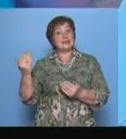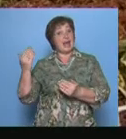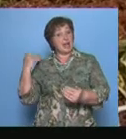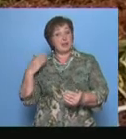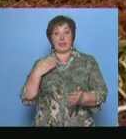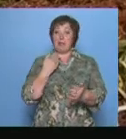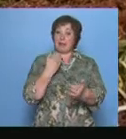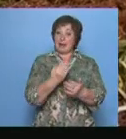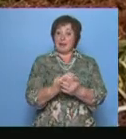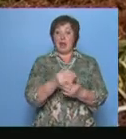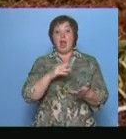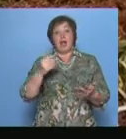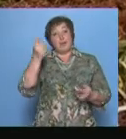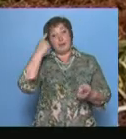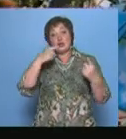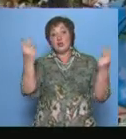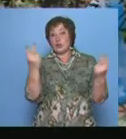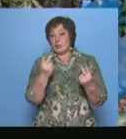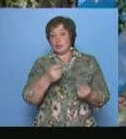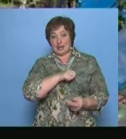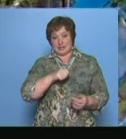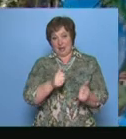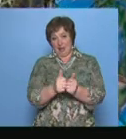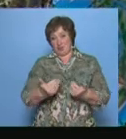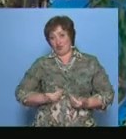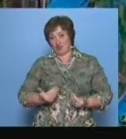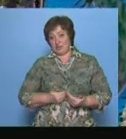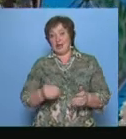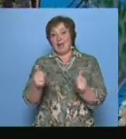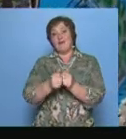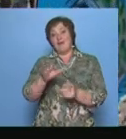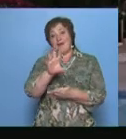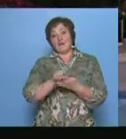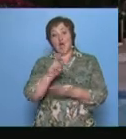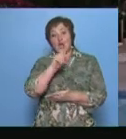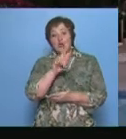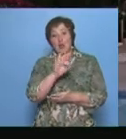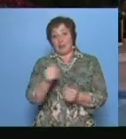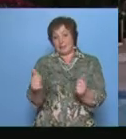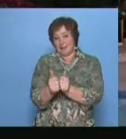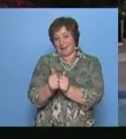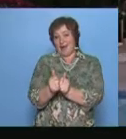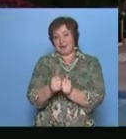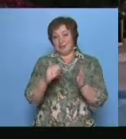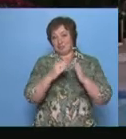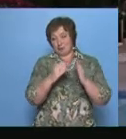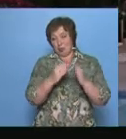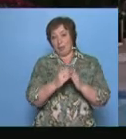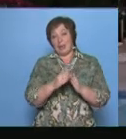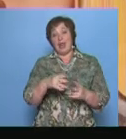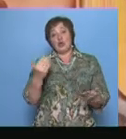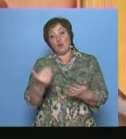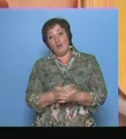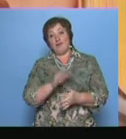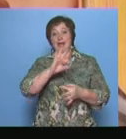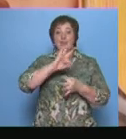план. Сюжет придумали сами жильцы. Видимо, навеяло зоопарком, что по соседству. Эскиз обсуждали, добавляли новые детали. С трудом